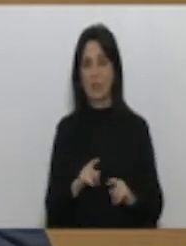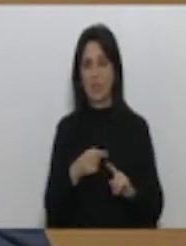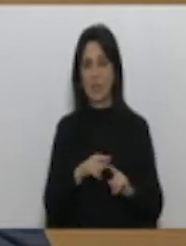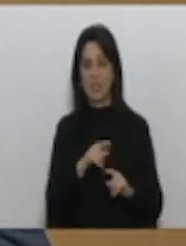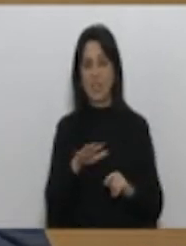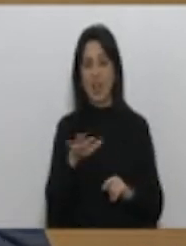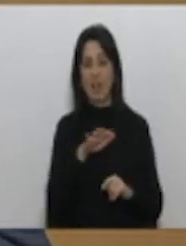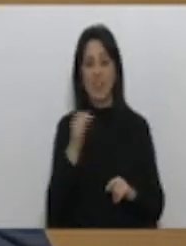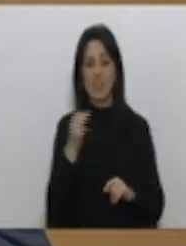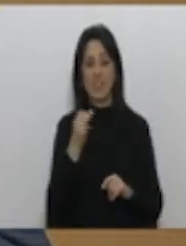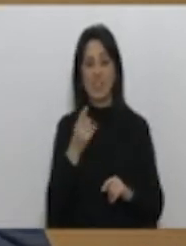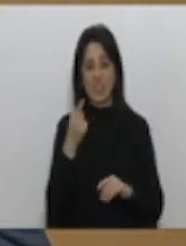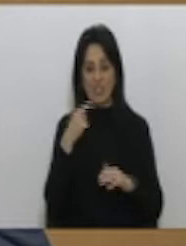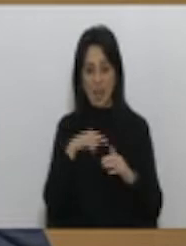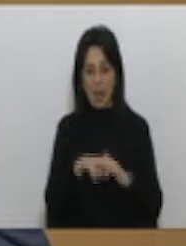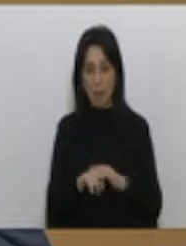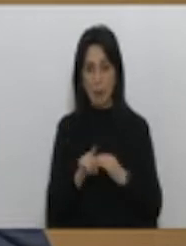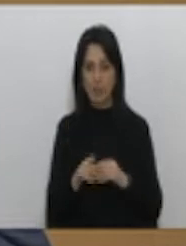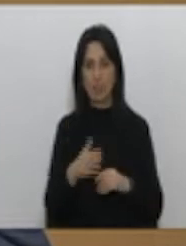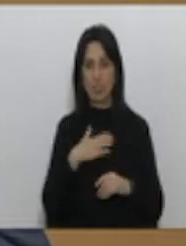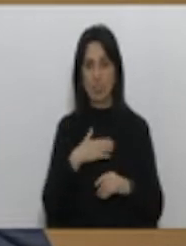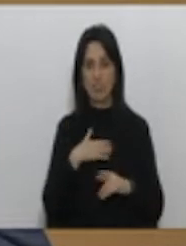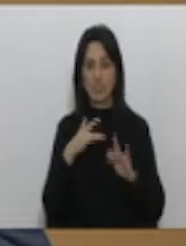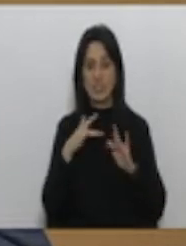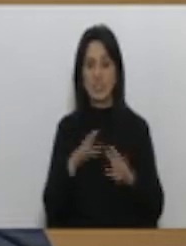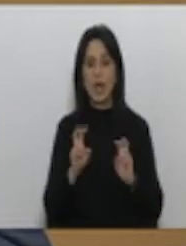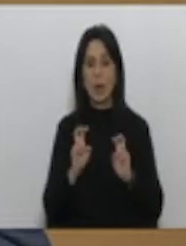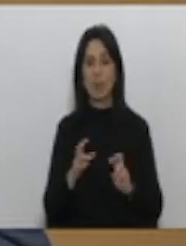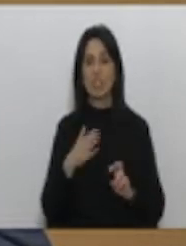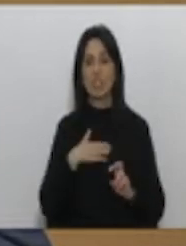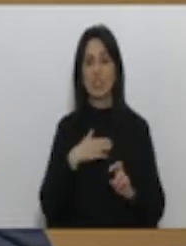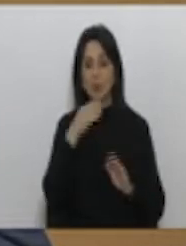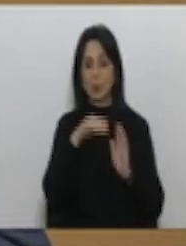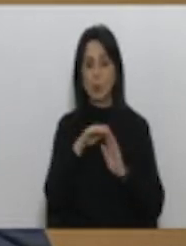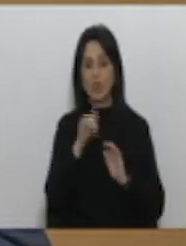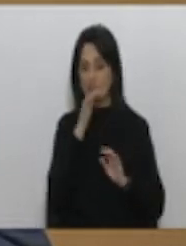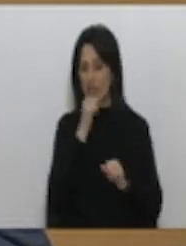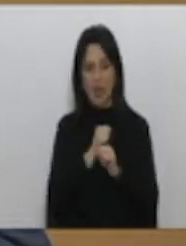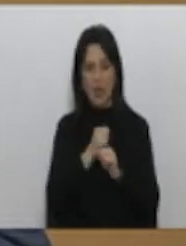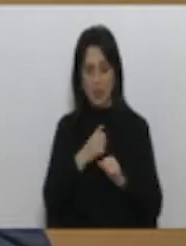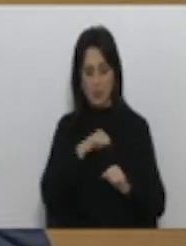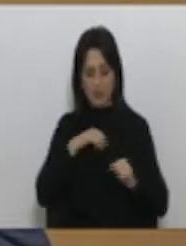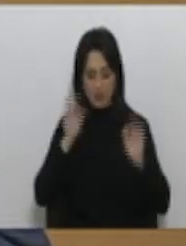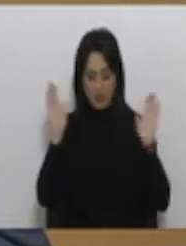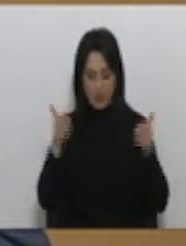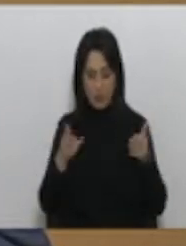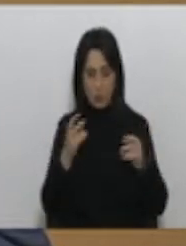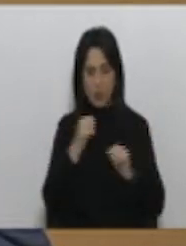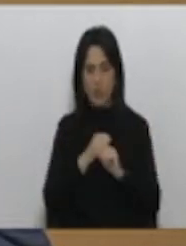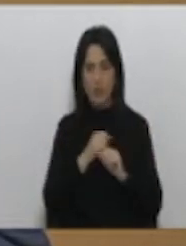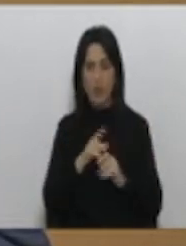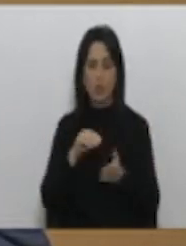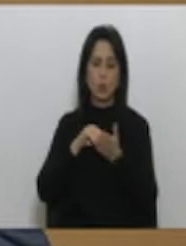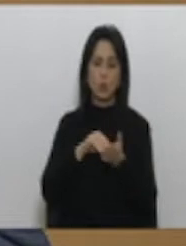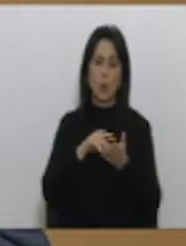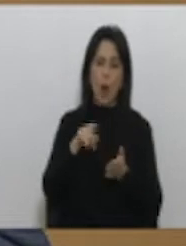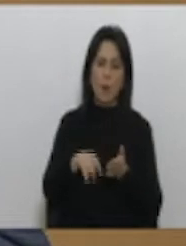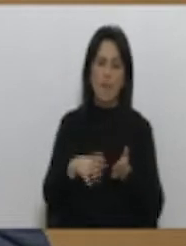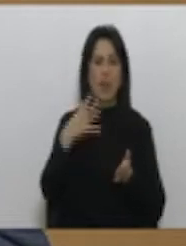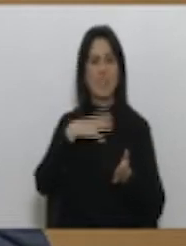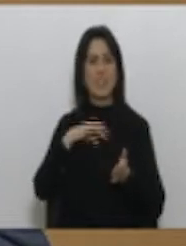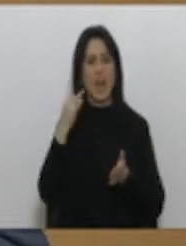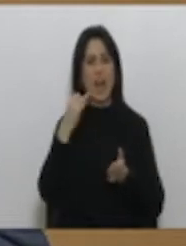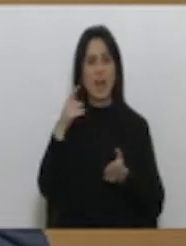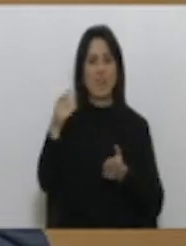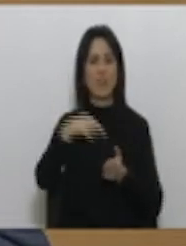ქვეყნის ინტერესებიდან გამომდინარე, ჩვენ საქმეს ჩვენზე უკეთ ვერავინ ვერ გააკეთებს. ვერც ერთი შრომოვანი საქართველოს